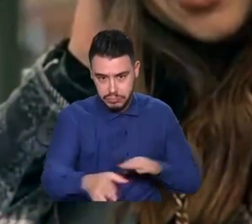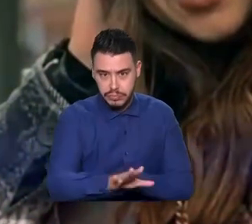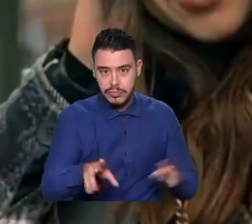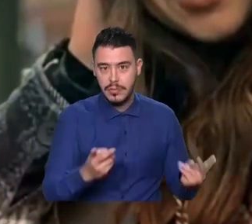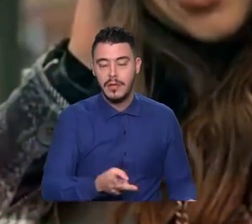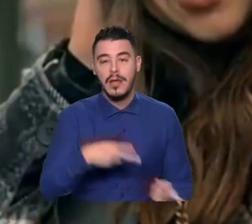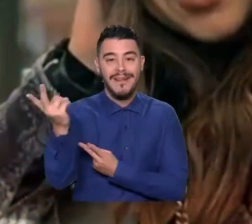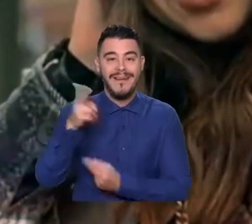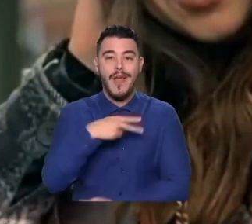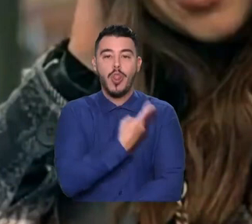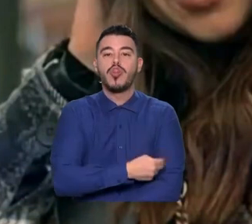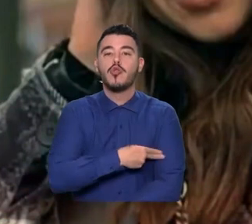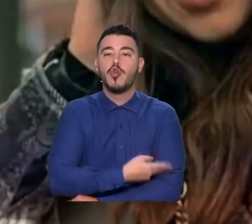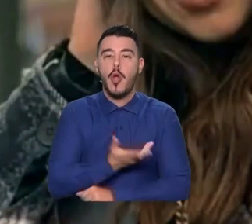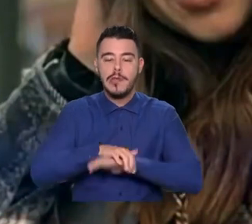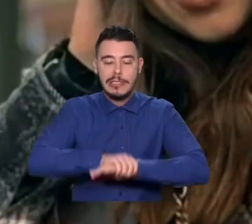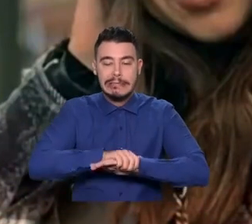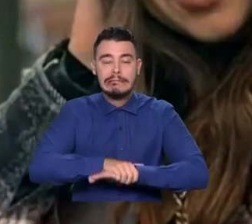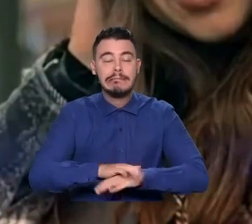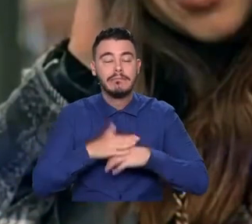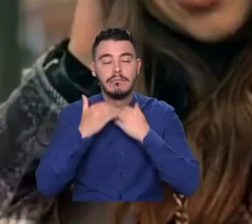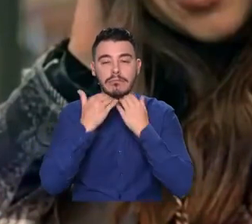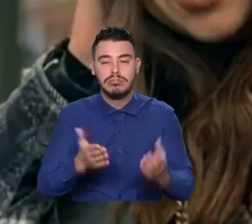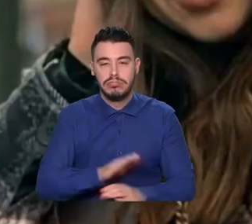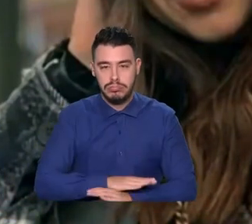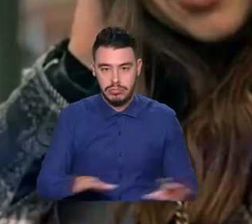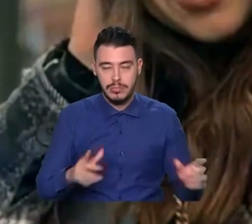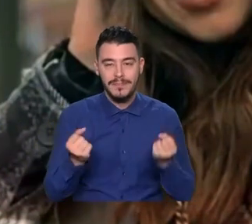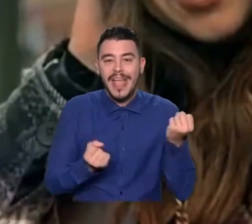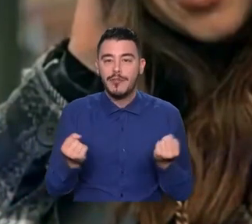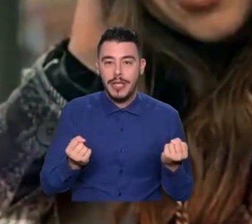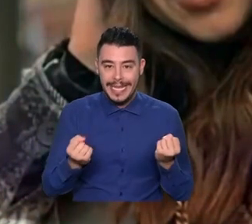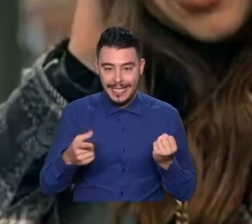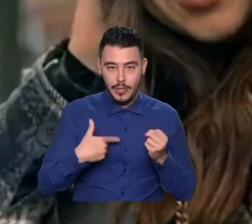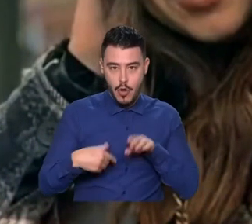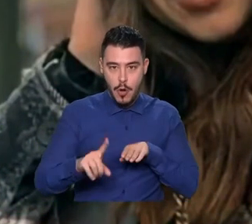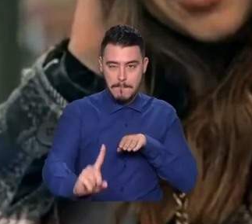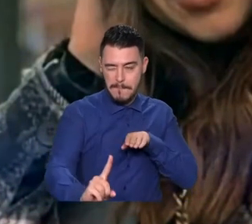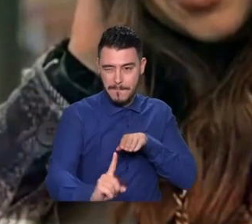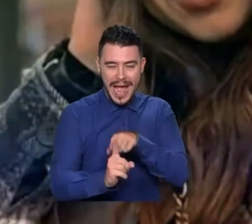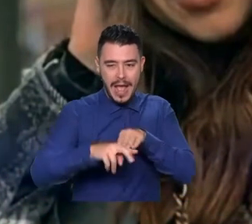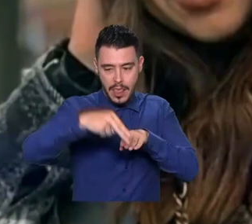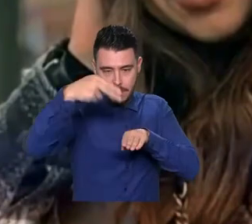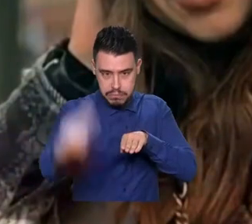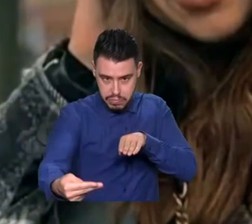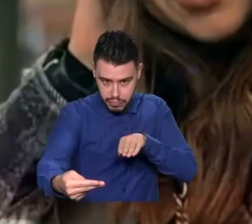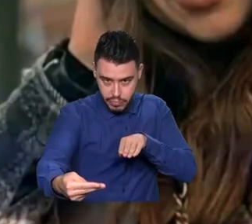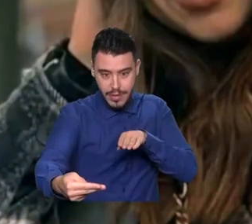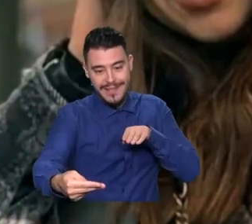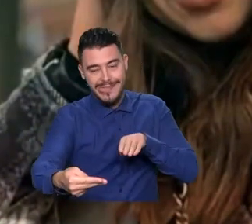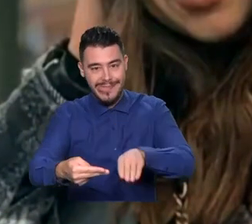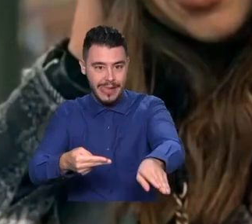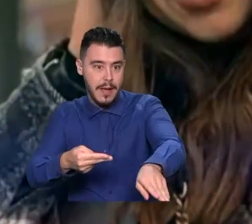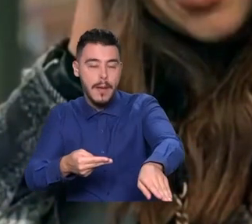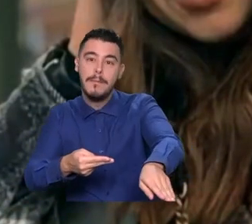έκανε όπισθεν και χτύπησε για δεύτερη φορά την 20χρονη. Διέσχισε λοξά την Εγνατία για να επιστρέψει στο ρεύμα προς δυτικά και για να